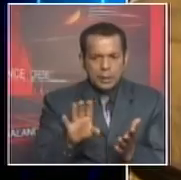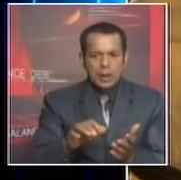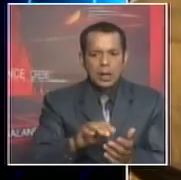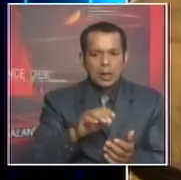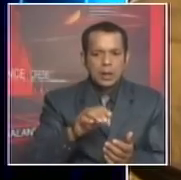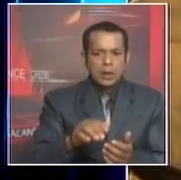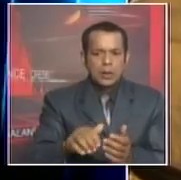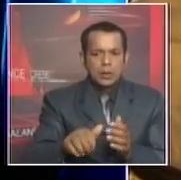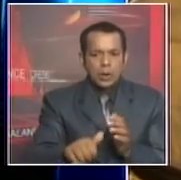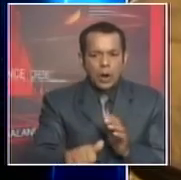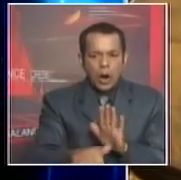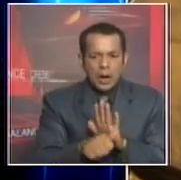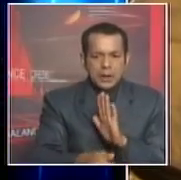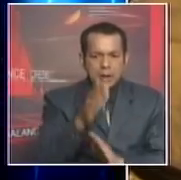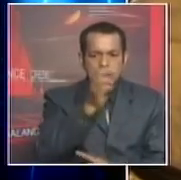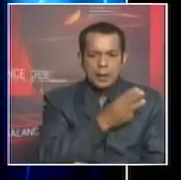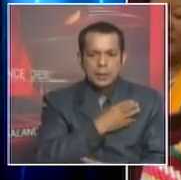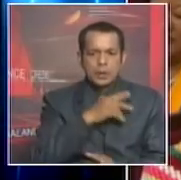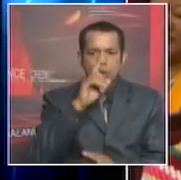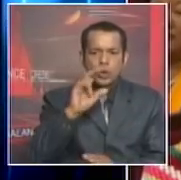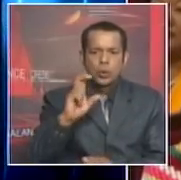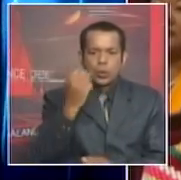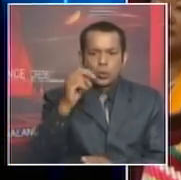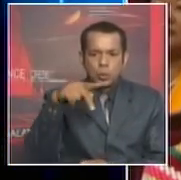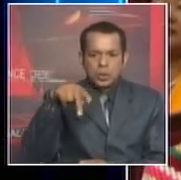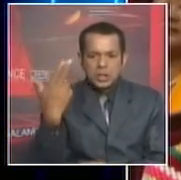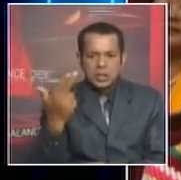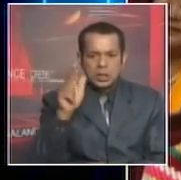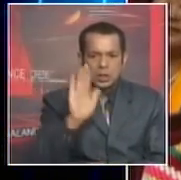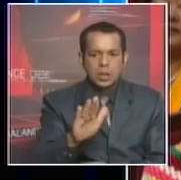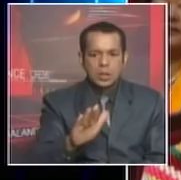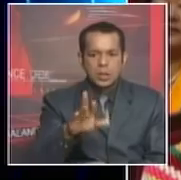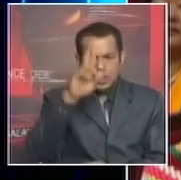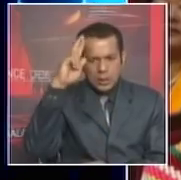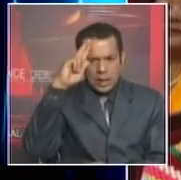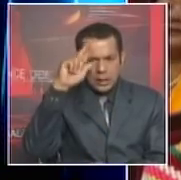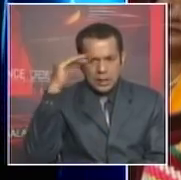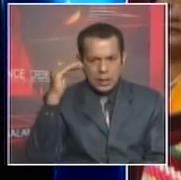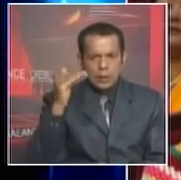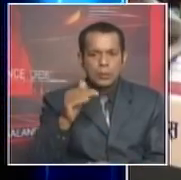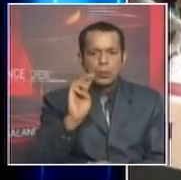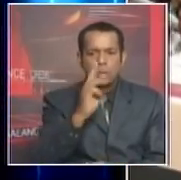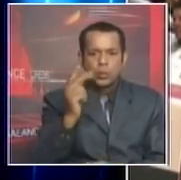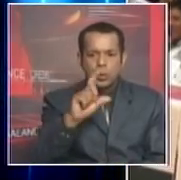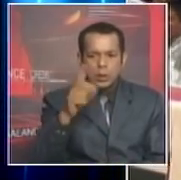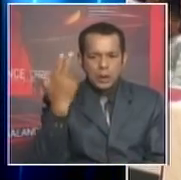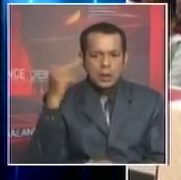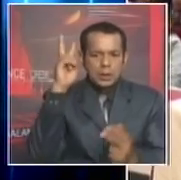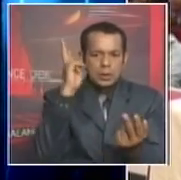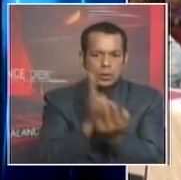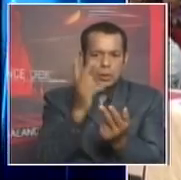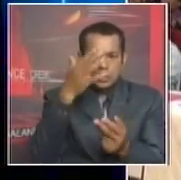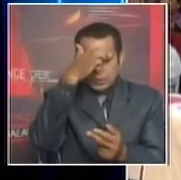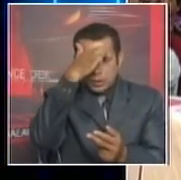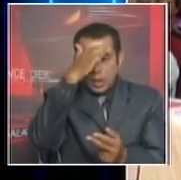जनजातिका अगुवाहरू समेत दोषी रहेका छन्। उनीहरू अधिकार भन्दा राजनीतिमुखी भएकाले यस्तो समस्या सृजना